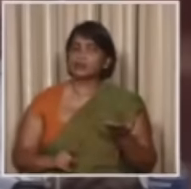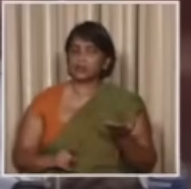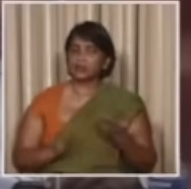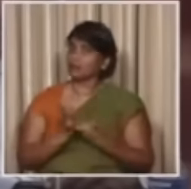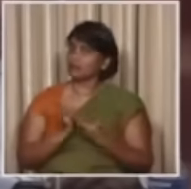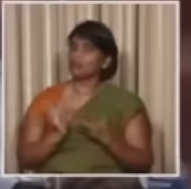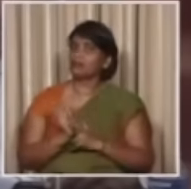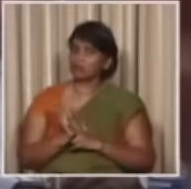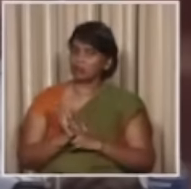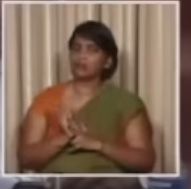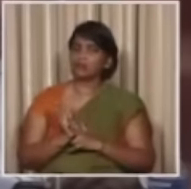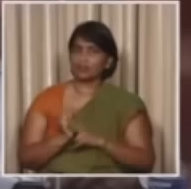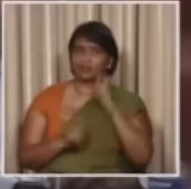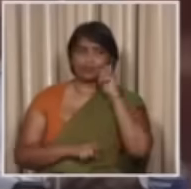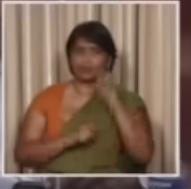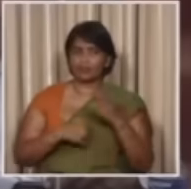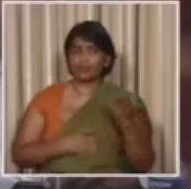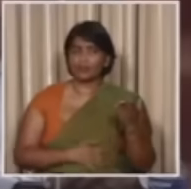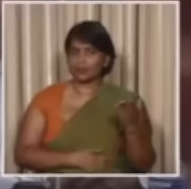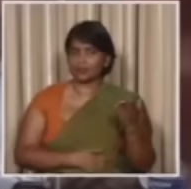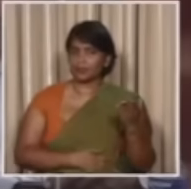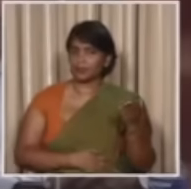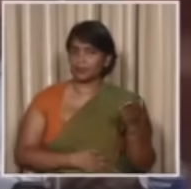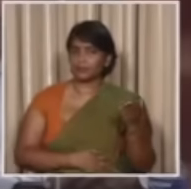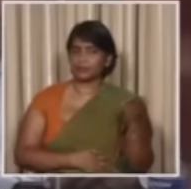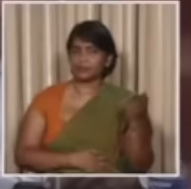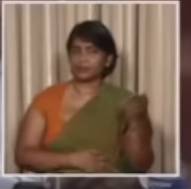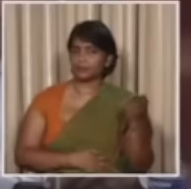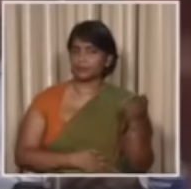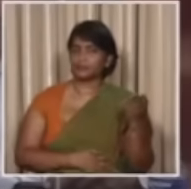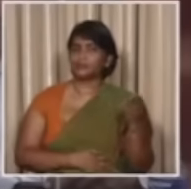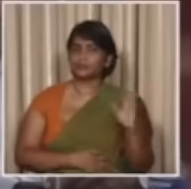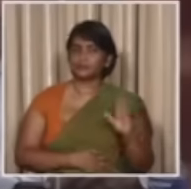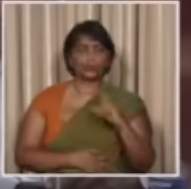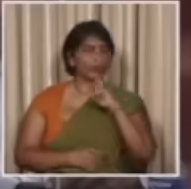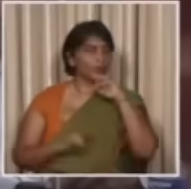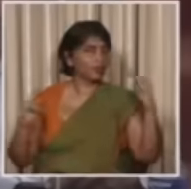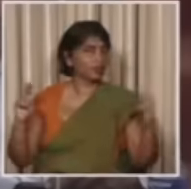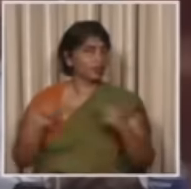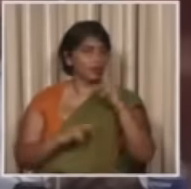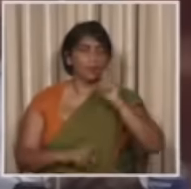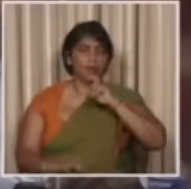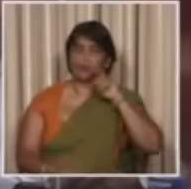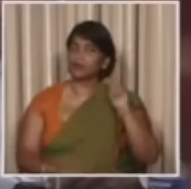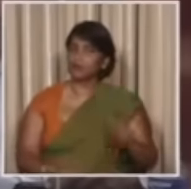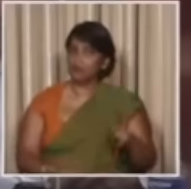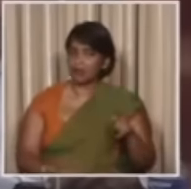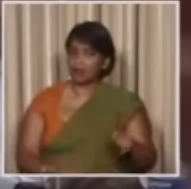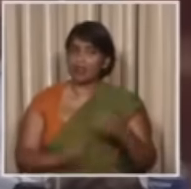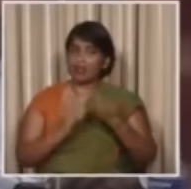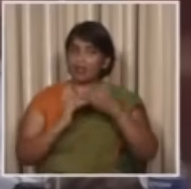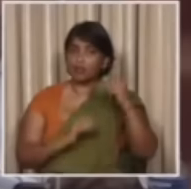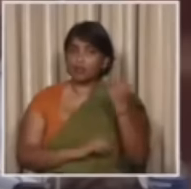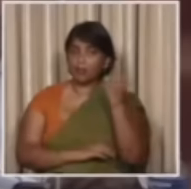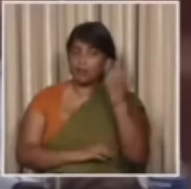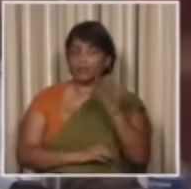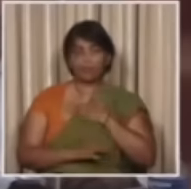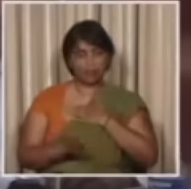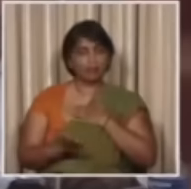එකේ සාමාන්‍ය ජනතාව. ඉතින් මේ අනිත් එක ශ්‍රේෂ්ඨාධිකරණය විශ්වකාරරු අයි කරන්න බලය තියෙන්නේ අපිට.